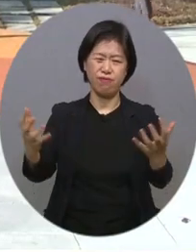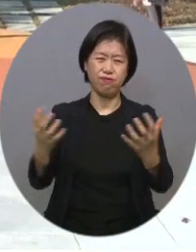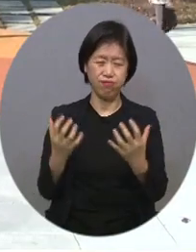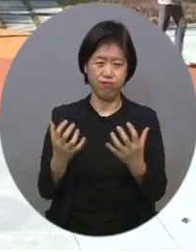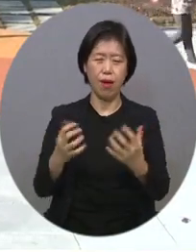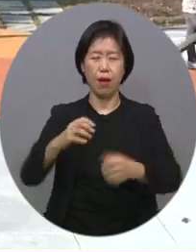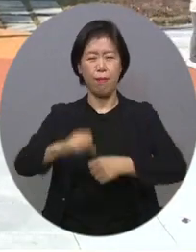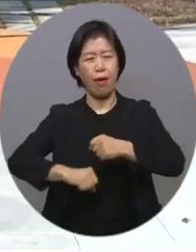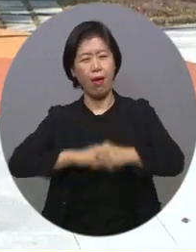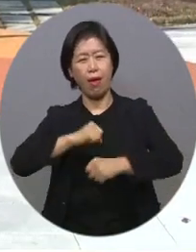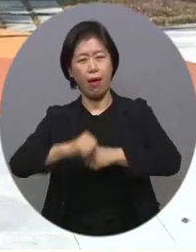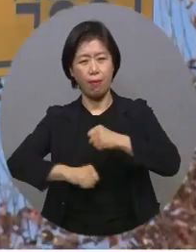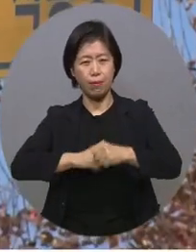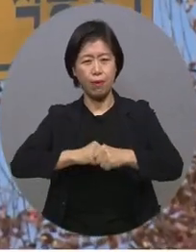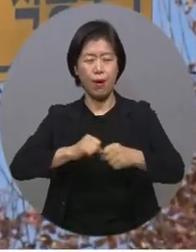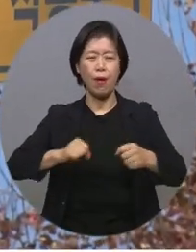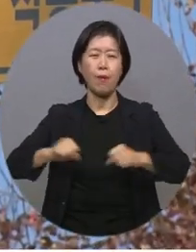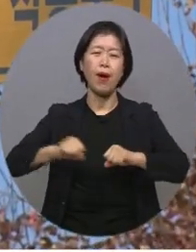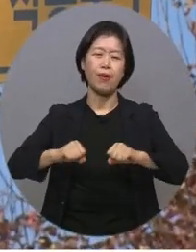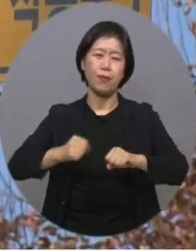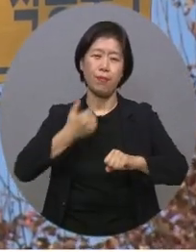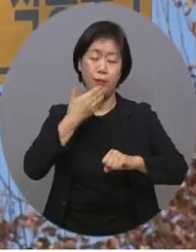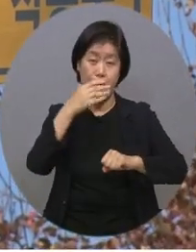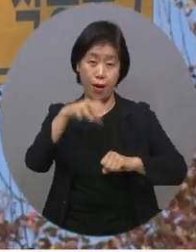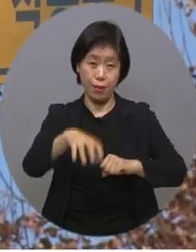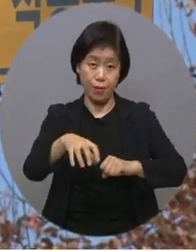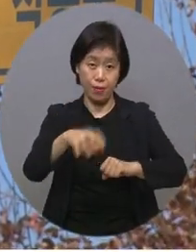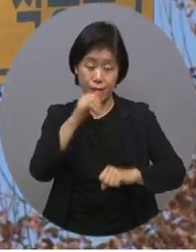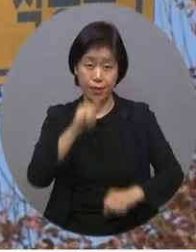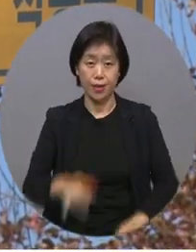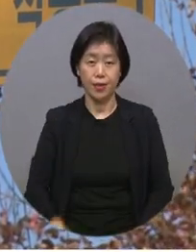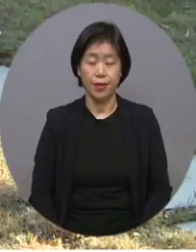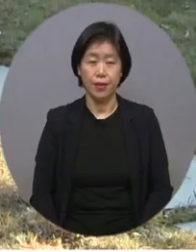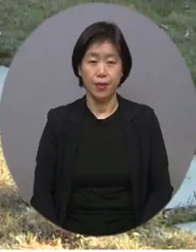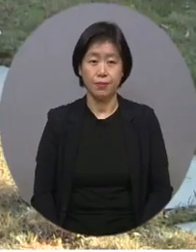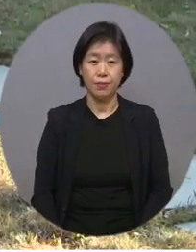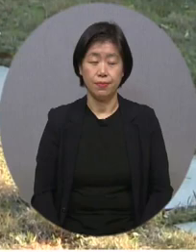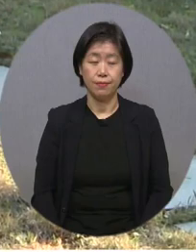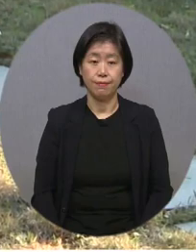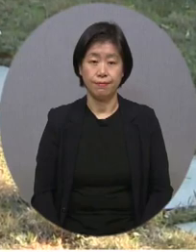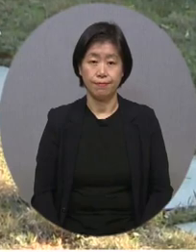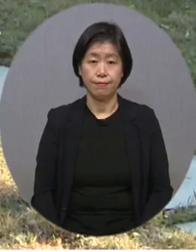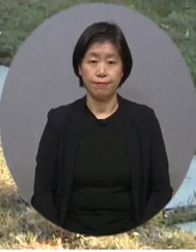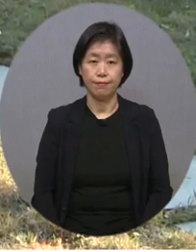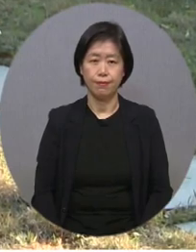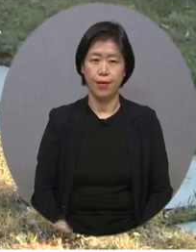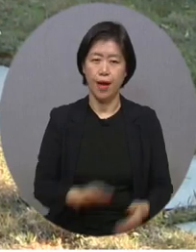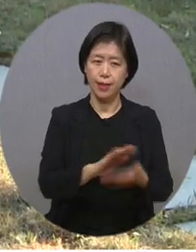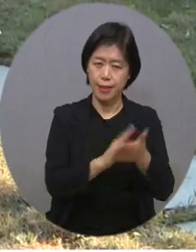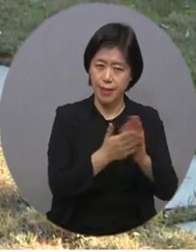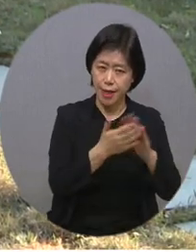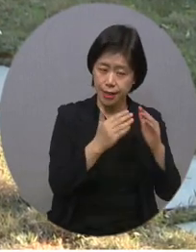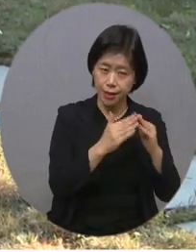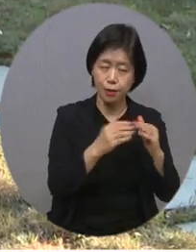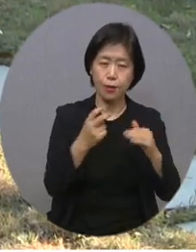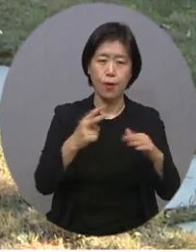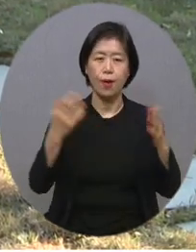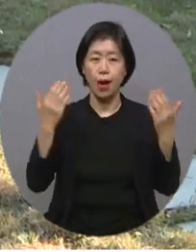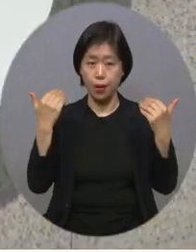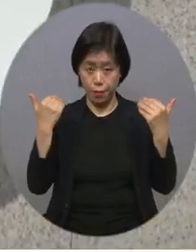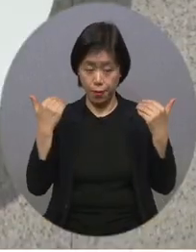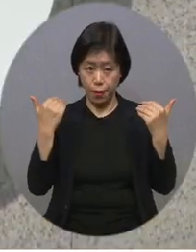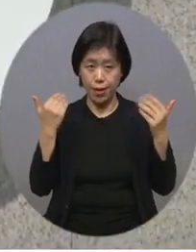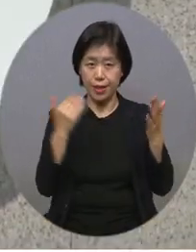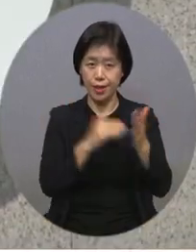광장도 하나 만들어 놨어요. 그래서 아이들이 뭐 어린이집이나 학교에서 날씨 좋은 날은